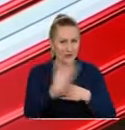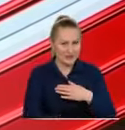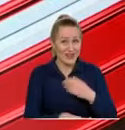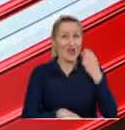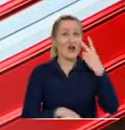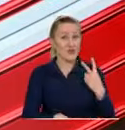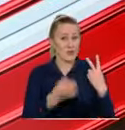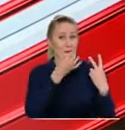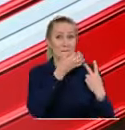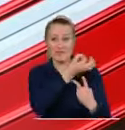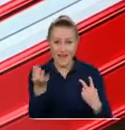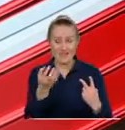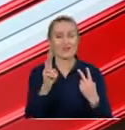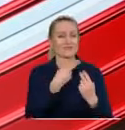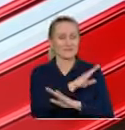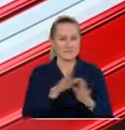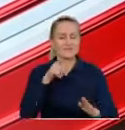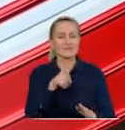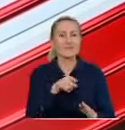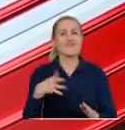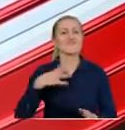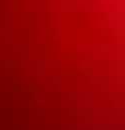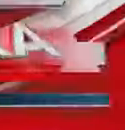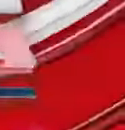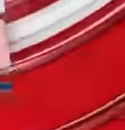rundzie pytań, rundzie zatytułowanej Świat Wartości.